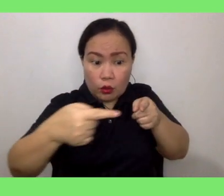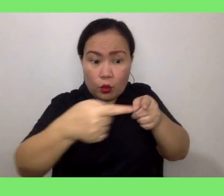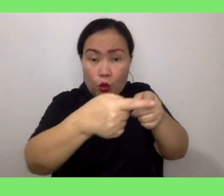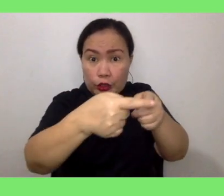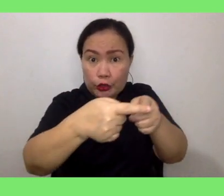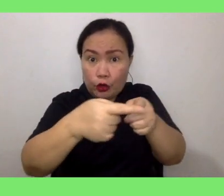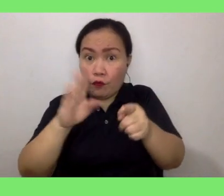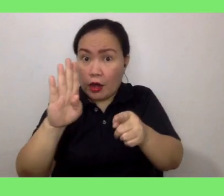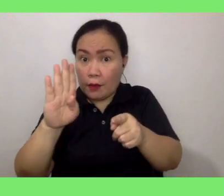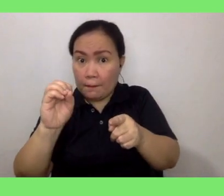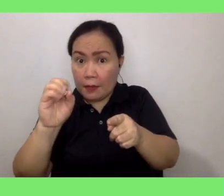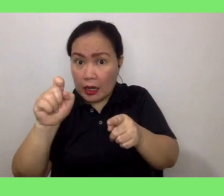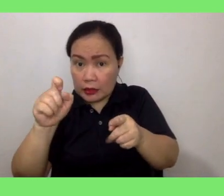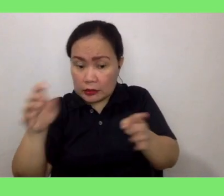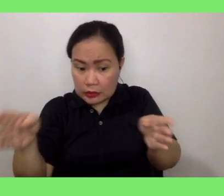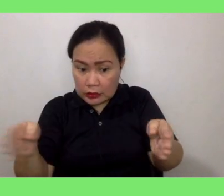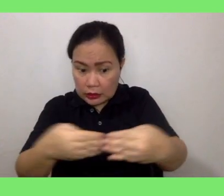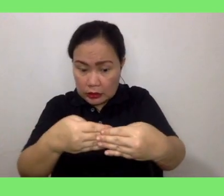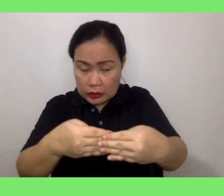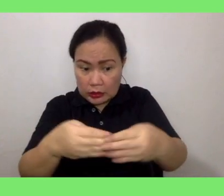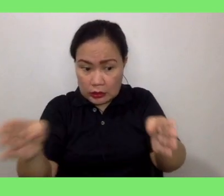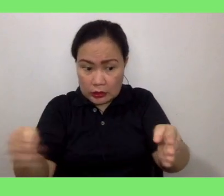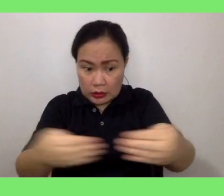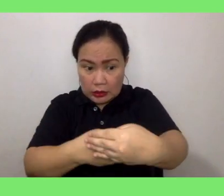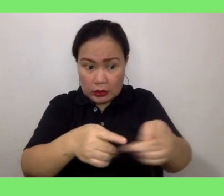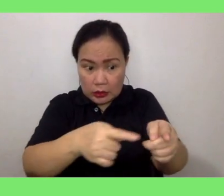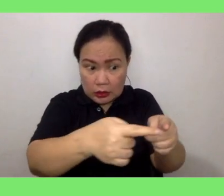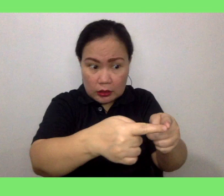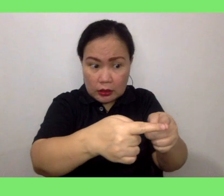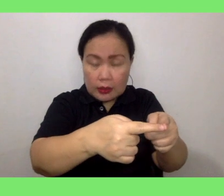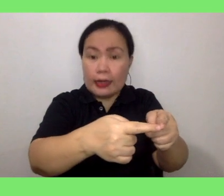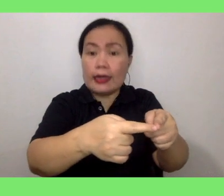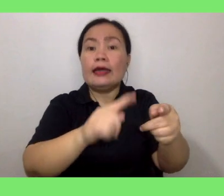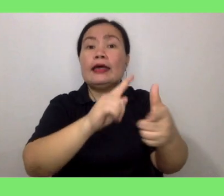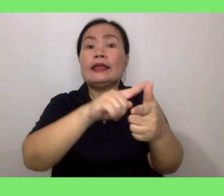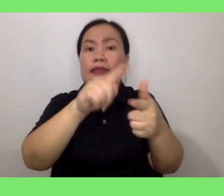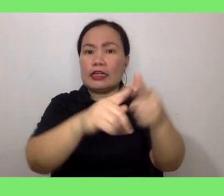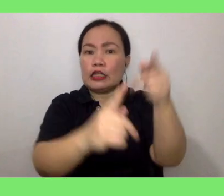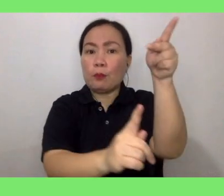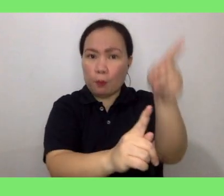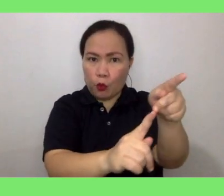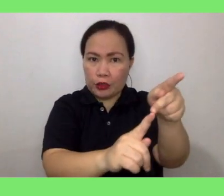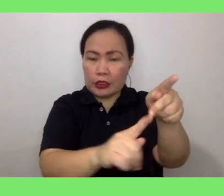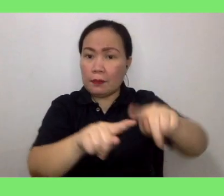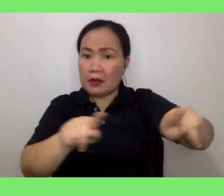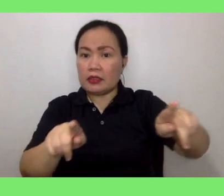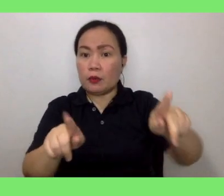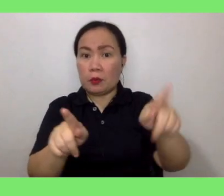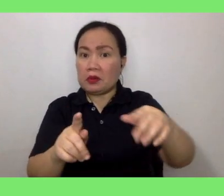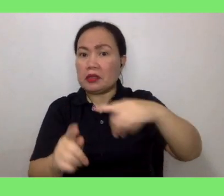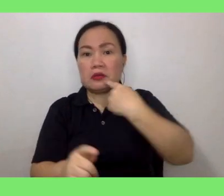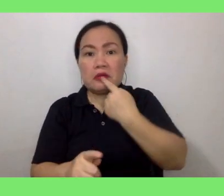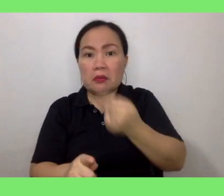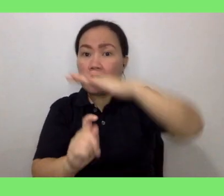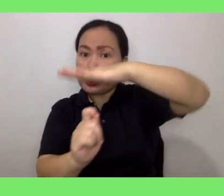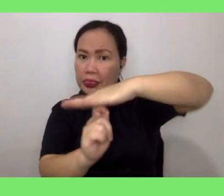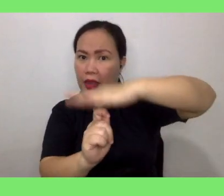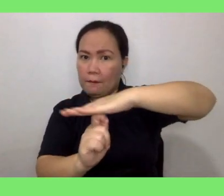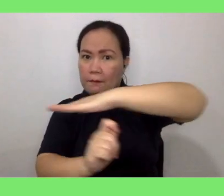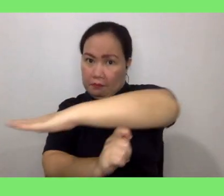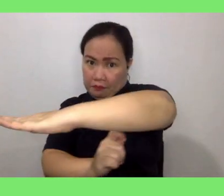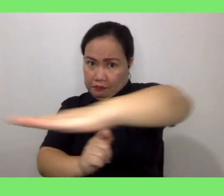Pag edge of a box, that is a line. But since we have here top of a box, ibig sabihin, yung taas niya. So, that is a plane.